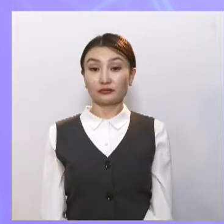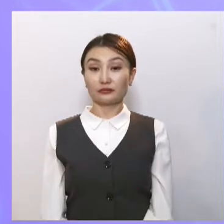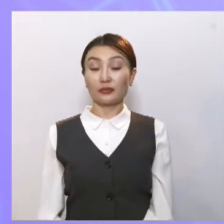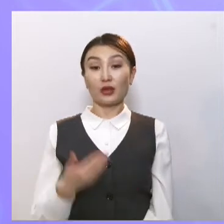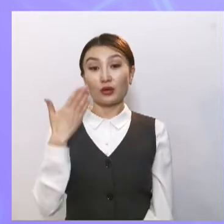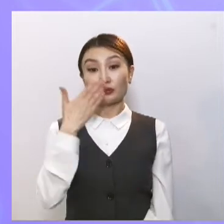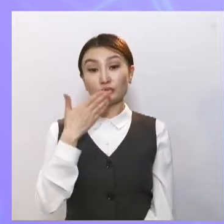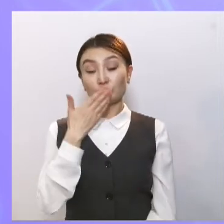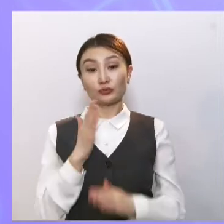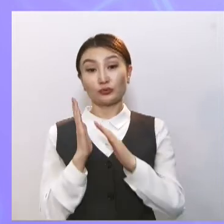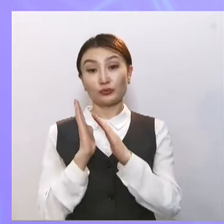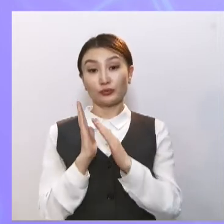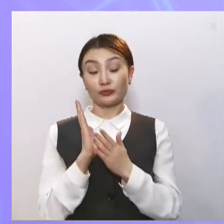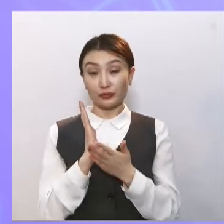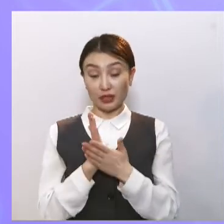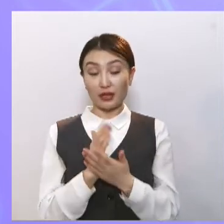Жуунуп жатат.